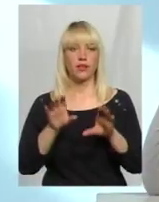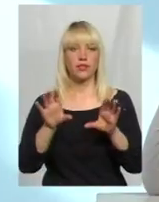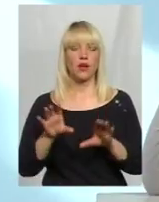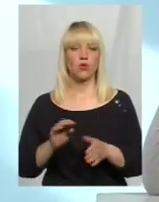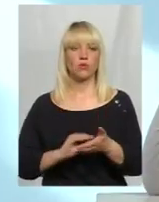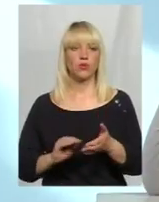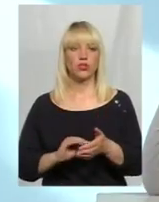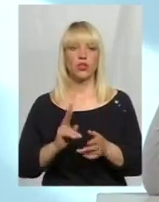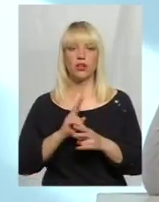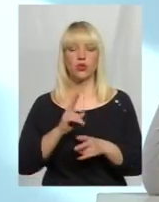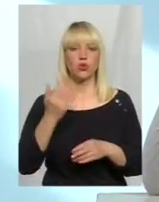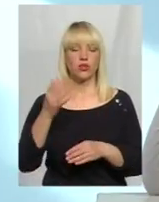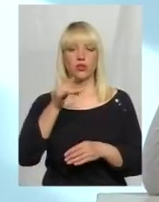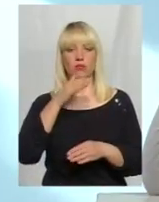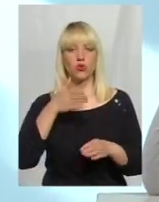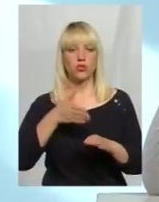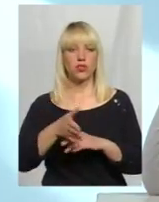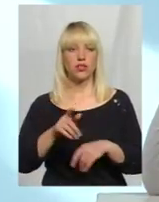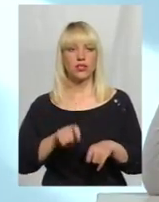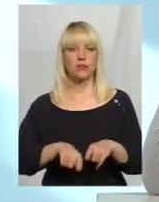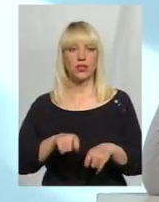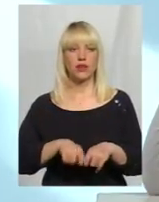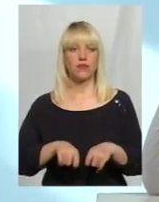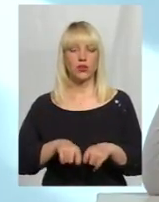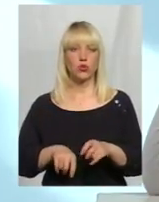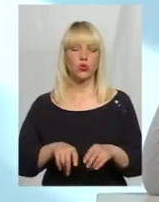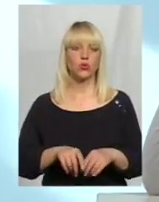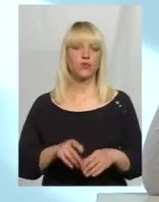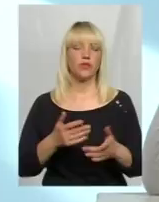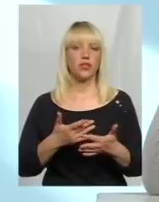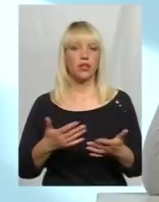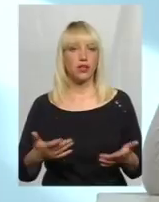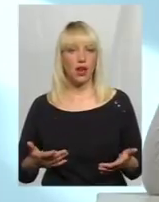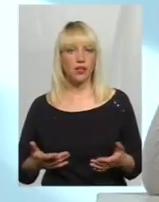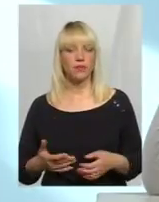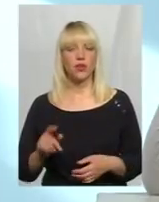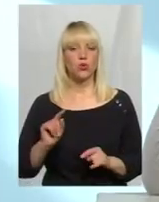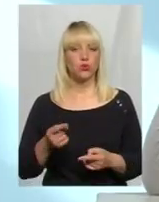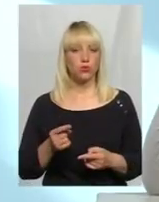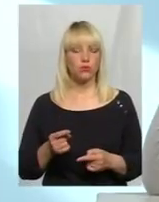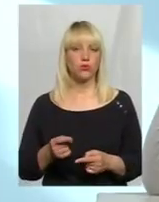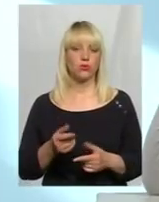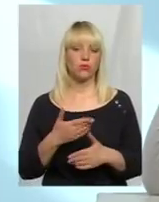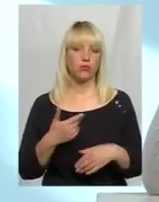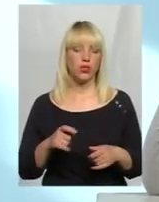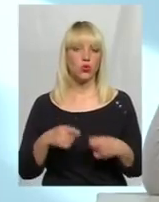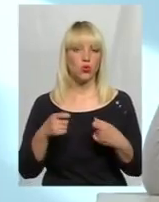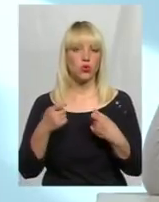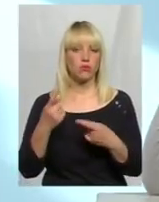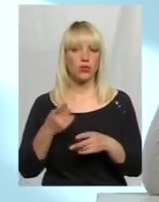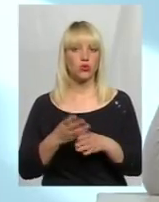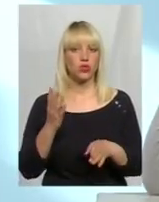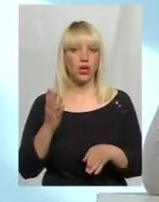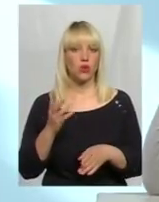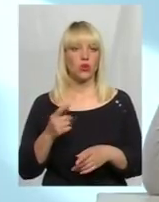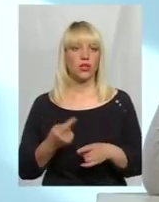ніхто сьогодні не може до них зайти з перевіркою, з контролем і так далі. Тому, звичайно, що ми доносимо в першу чергу, що